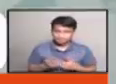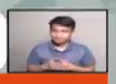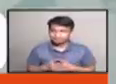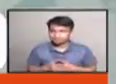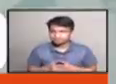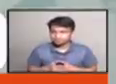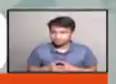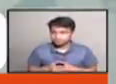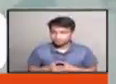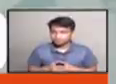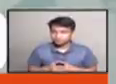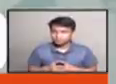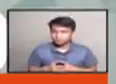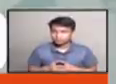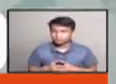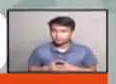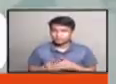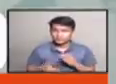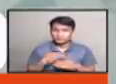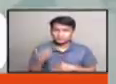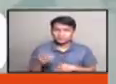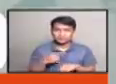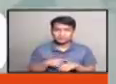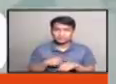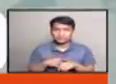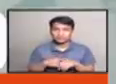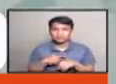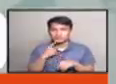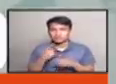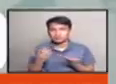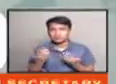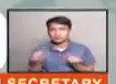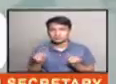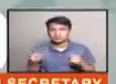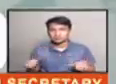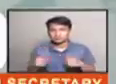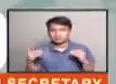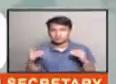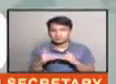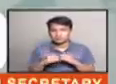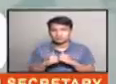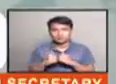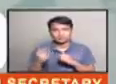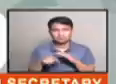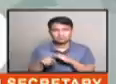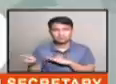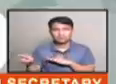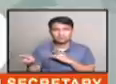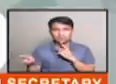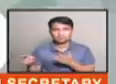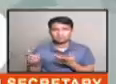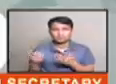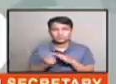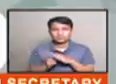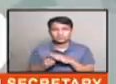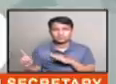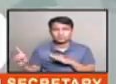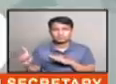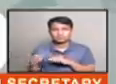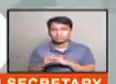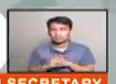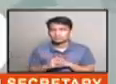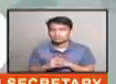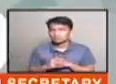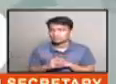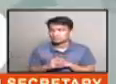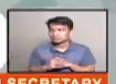Miss Alicia? Apo, sir. Next time, kapag meron ho kasing ganitong klaseng aksidente, hindi ka kasi umaalis. Kasi sir, ikaw...